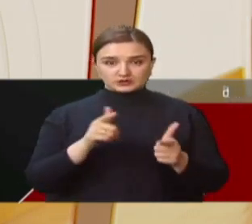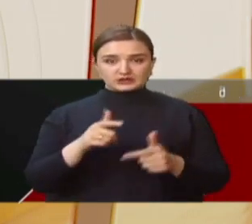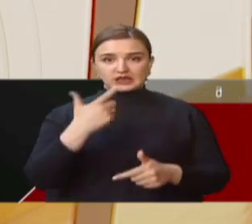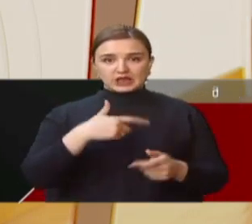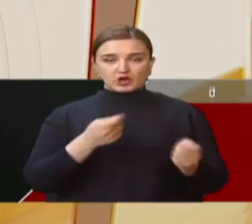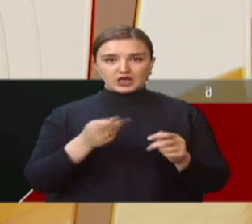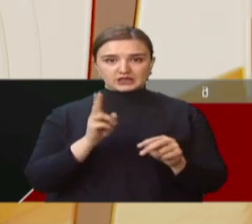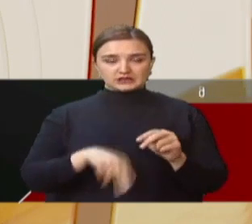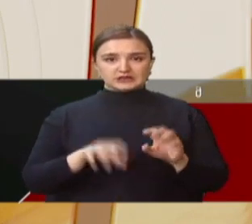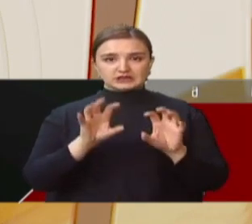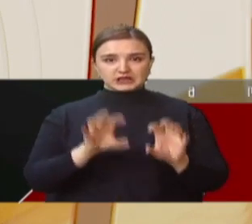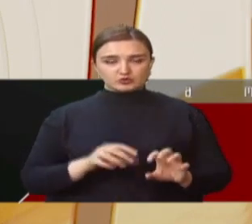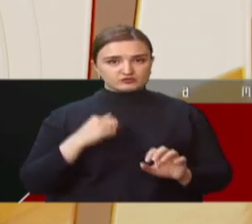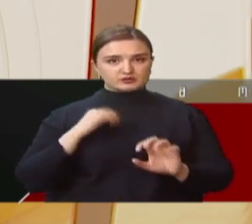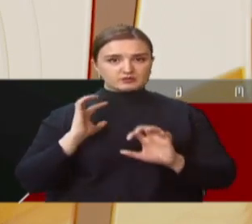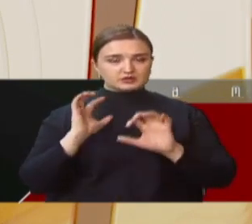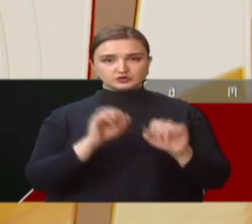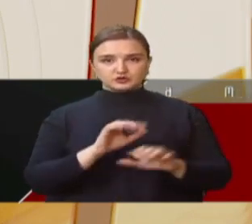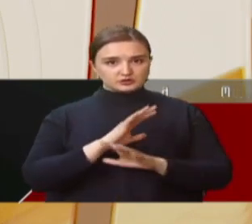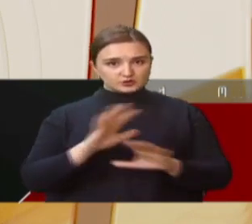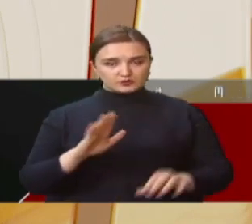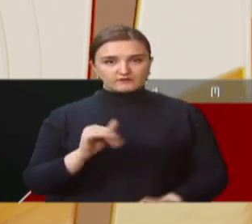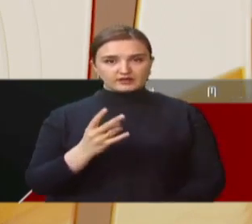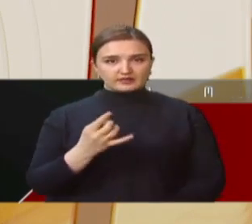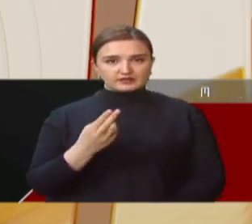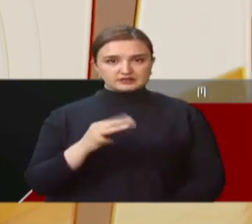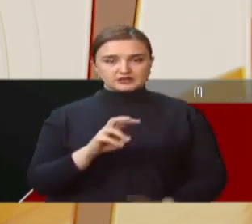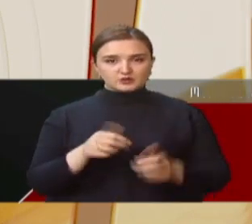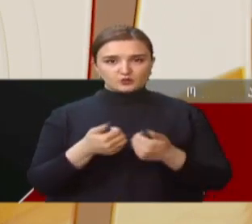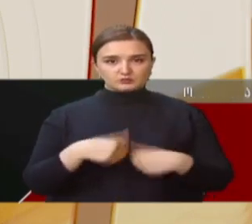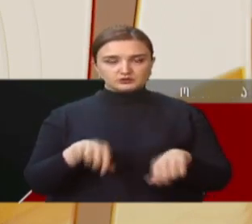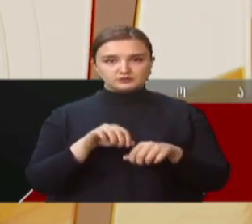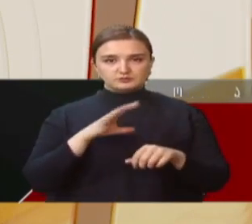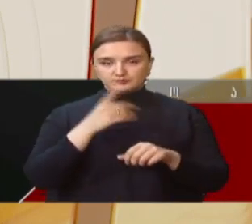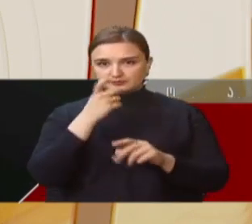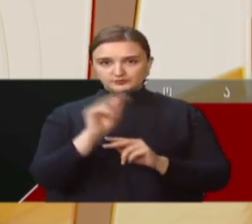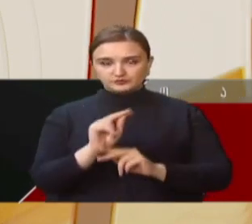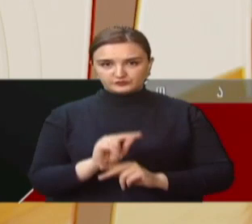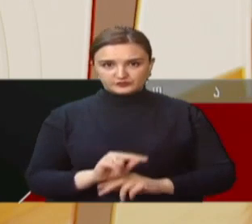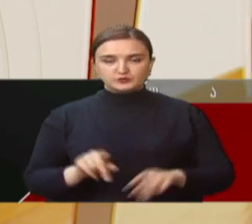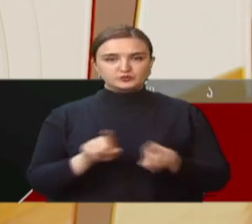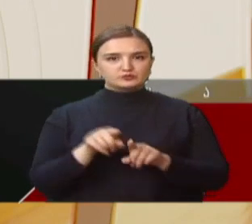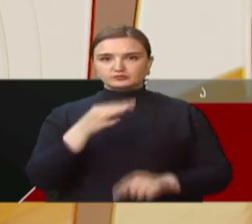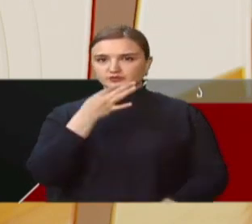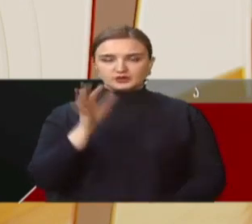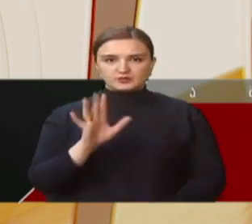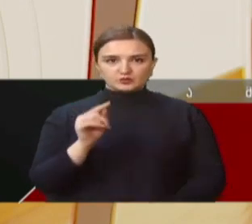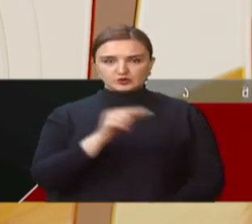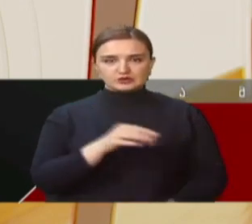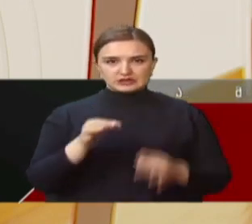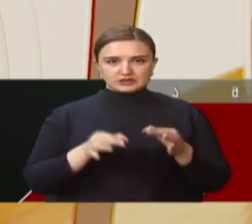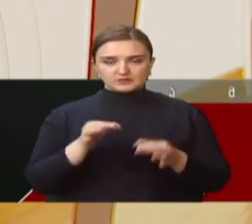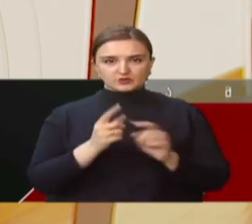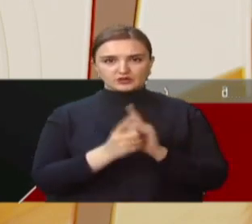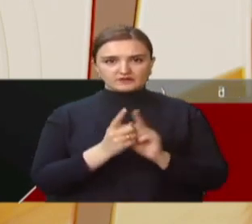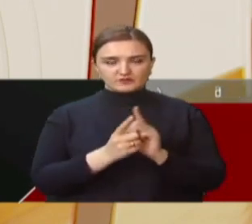zic că anunii răsăt scăria de ucire, samartlii anat venetiz comisiam. Am așteptat să Venetiz comisia mă zice armoiți o na să se amartoare